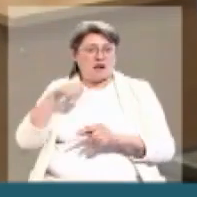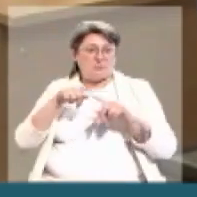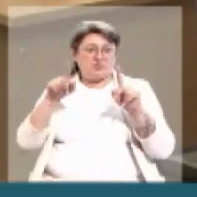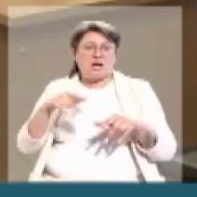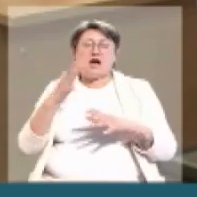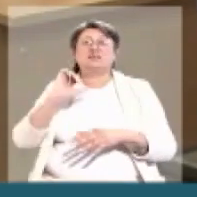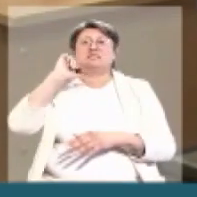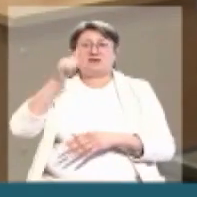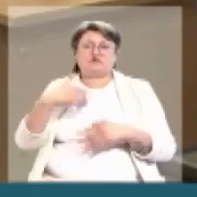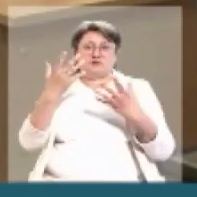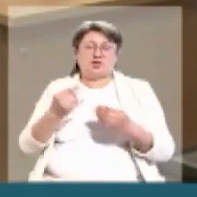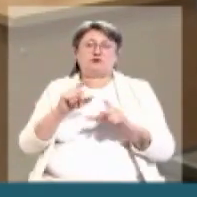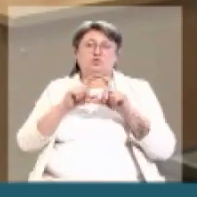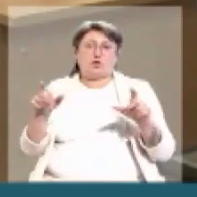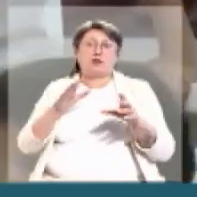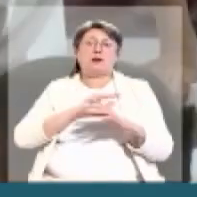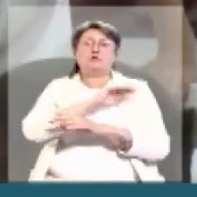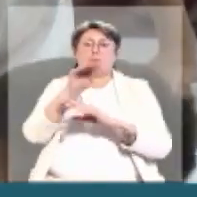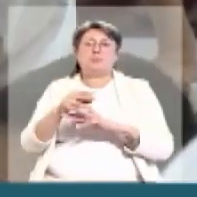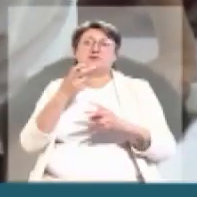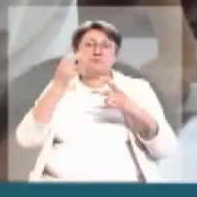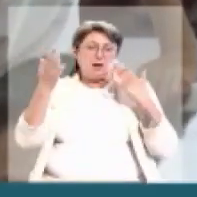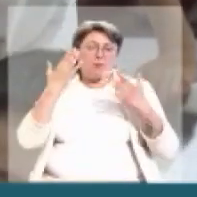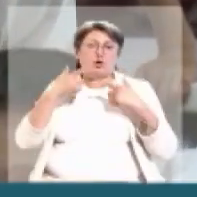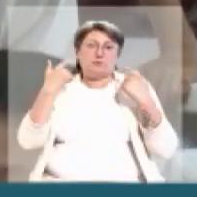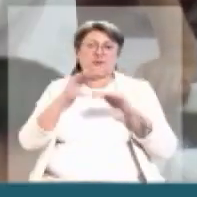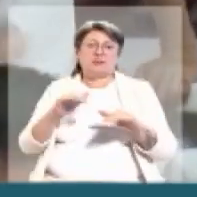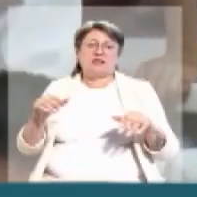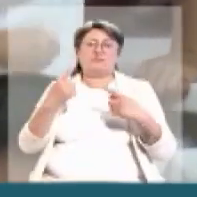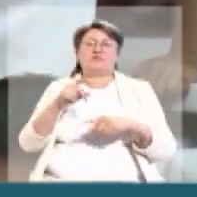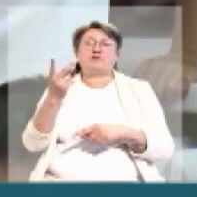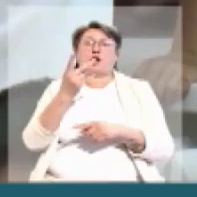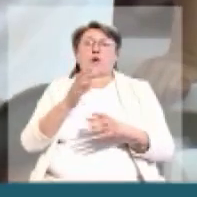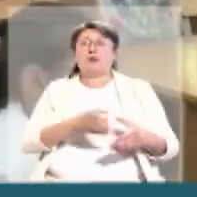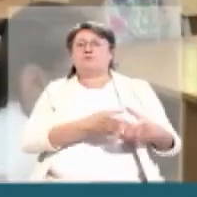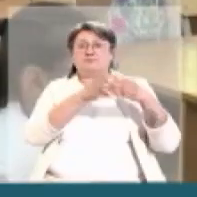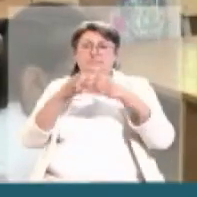И уже с завтрашнего дня школа наполнится смехом и улыбками детей из второго